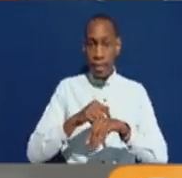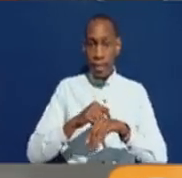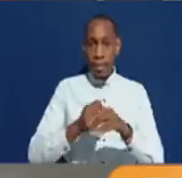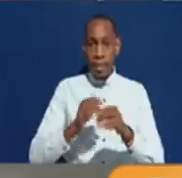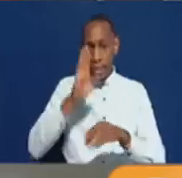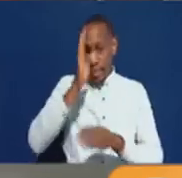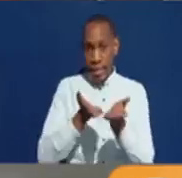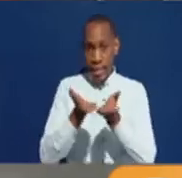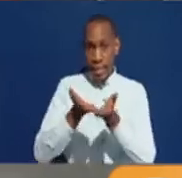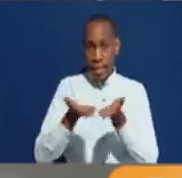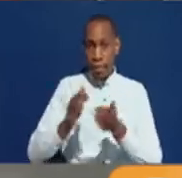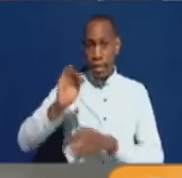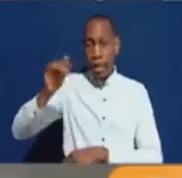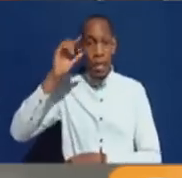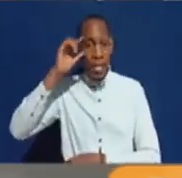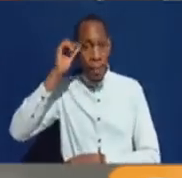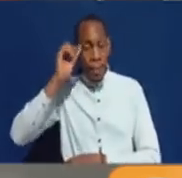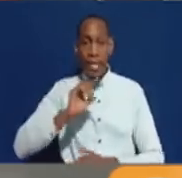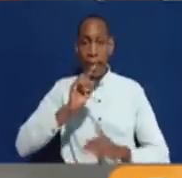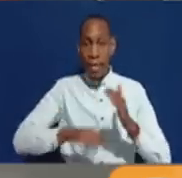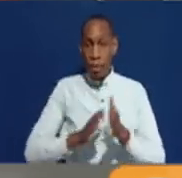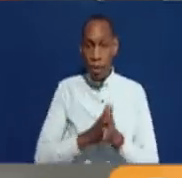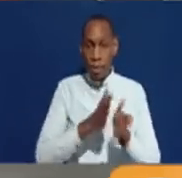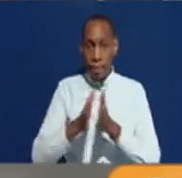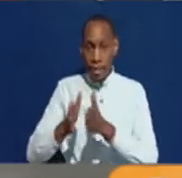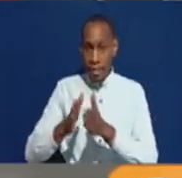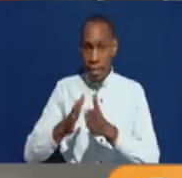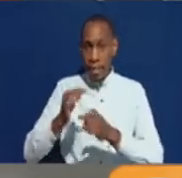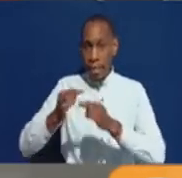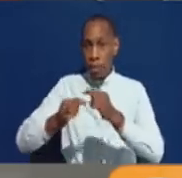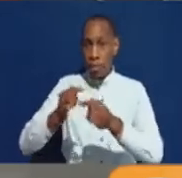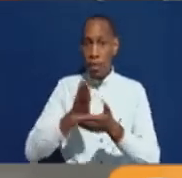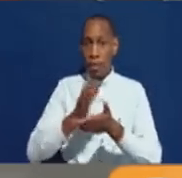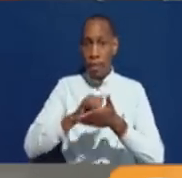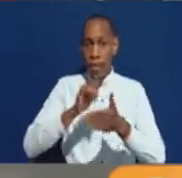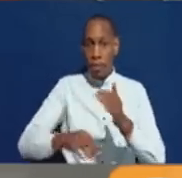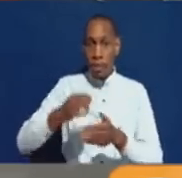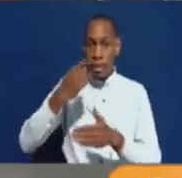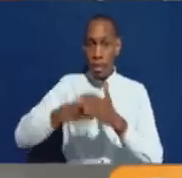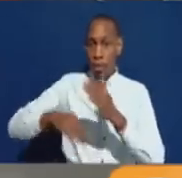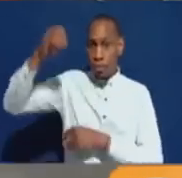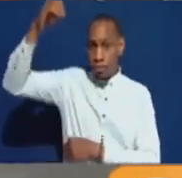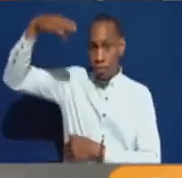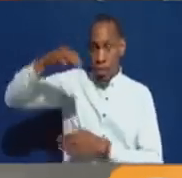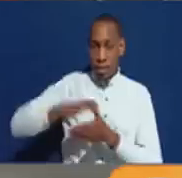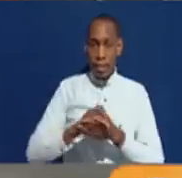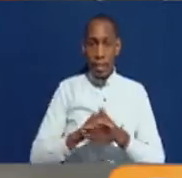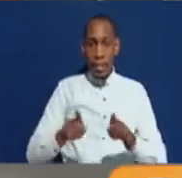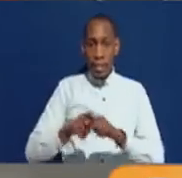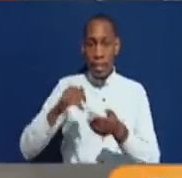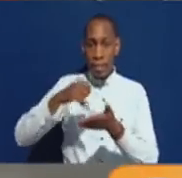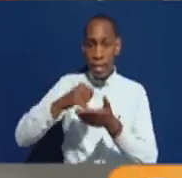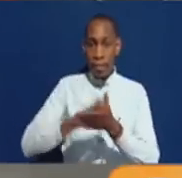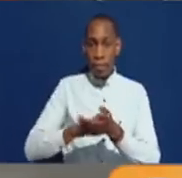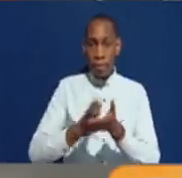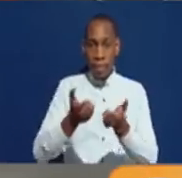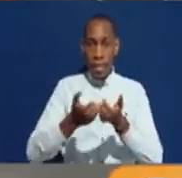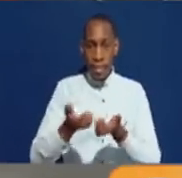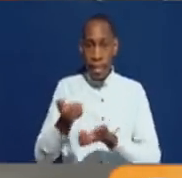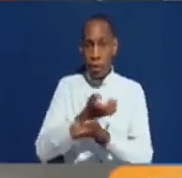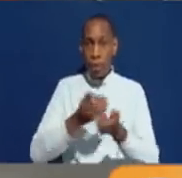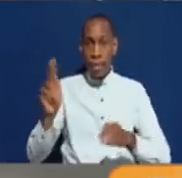ya Jumapili mjini Mombasa anasema mipango inaandaliwa kuhakikisha gharama ya umeme inatilia maanani hali ya uchumi ya